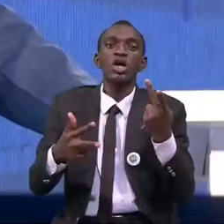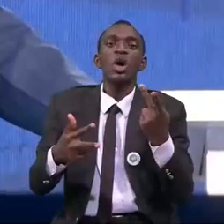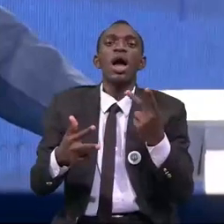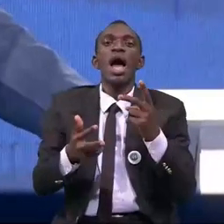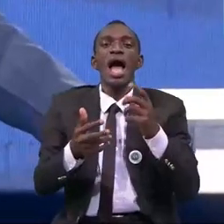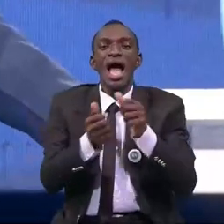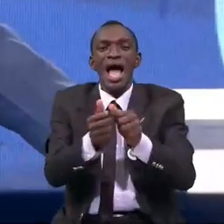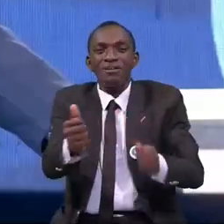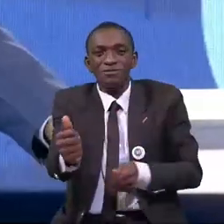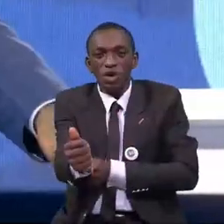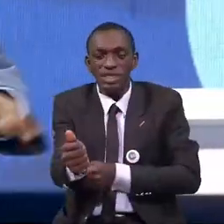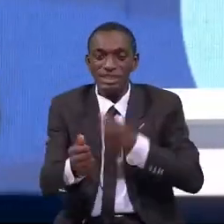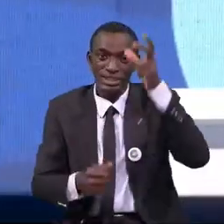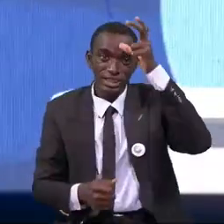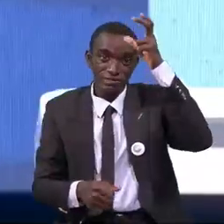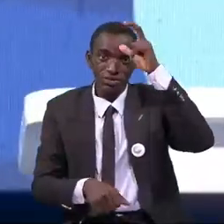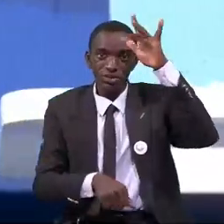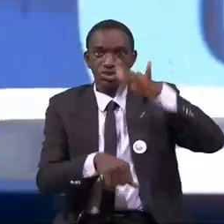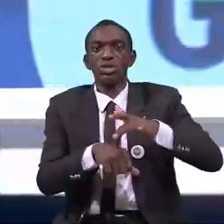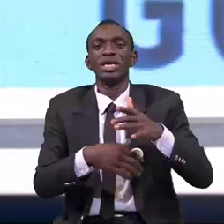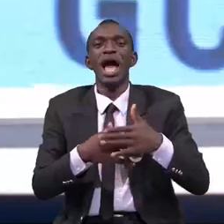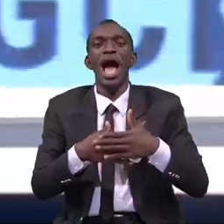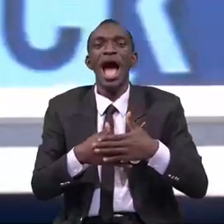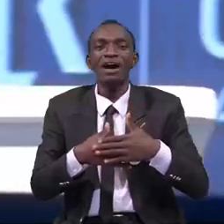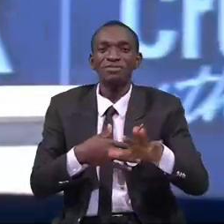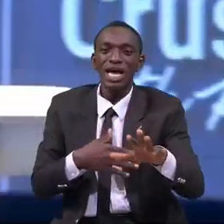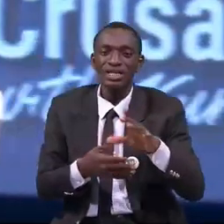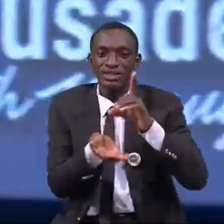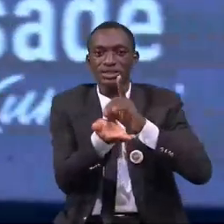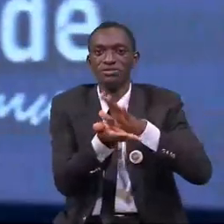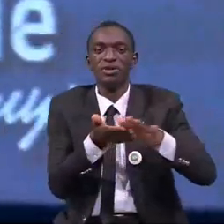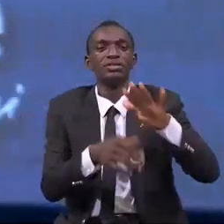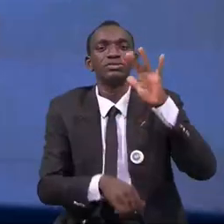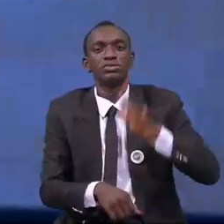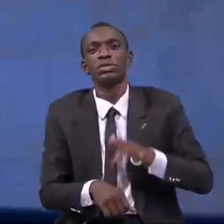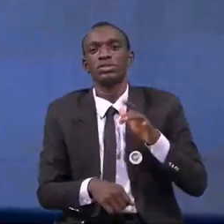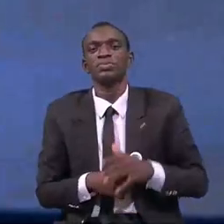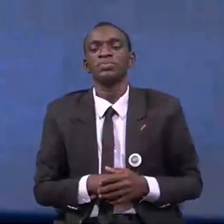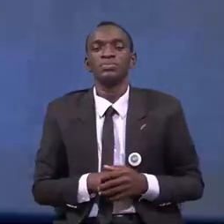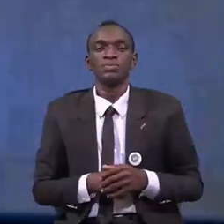ici éviteer la touche du diable après la touche divine